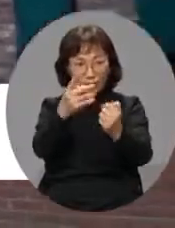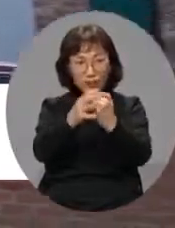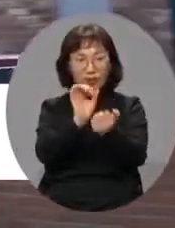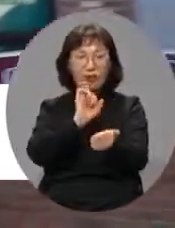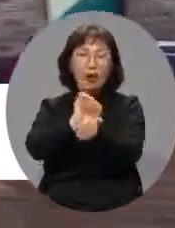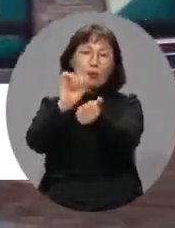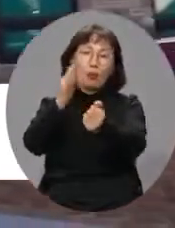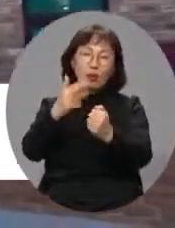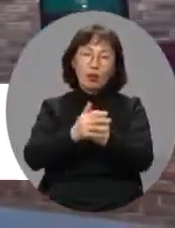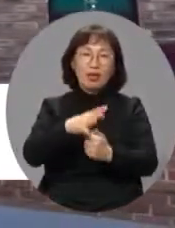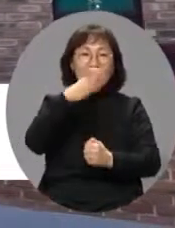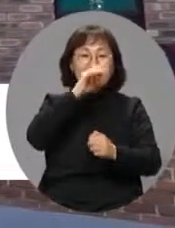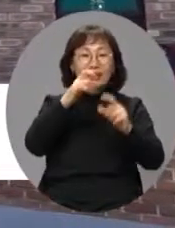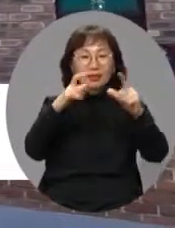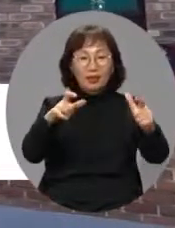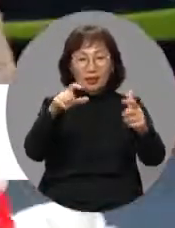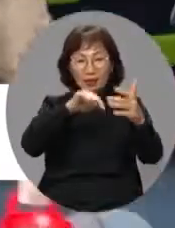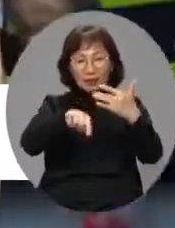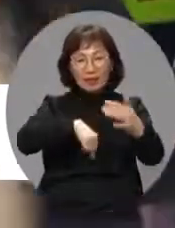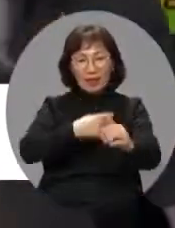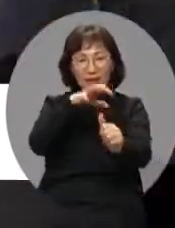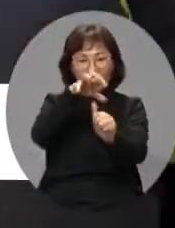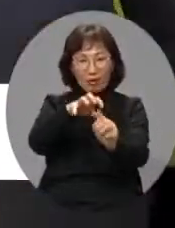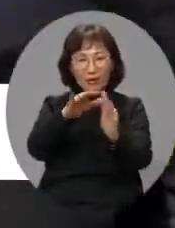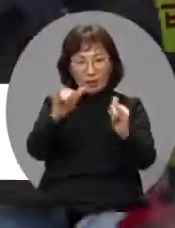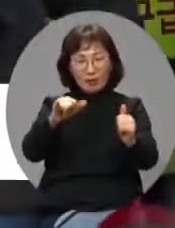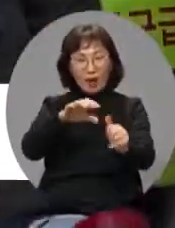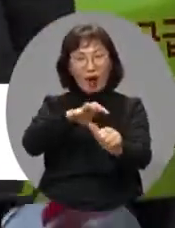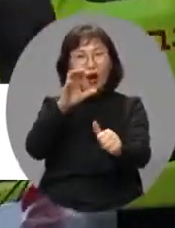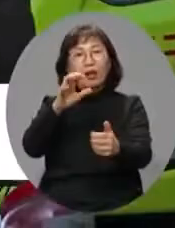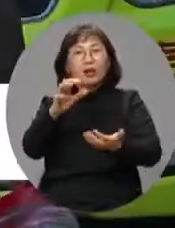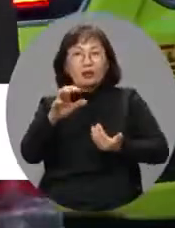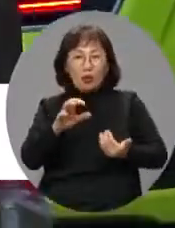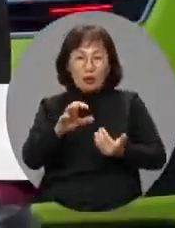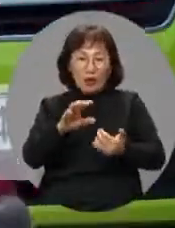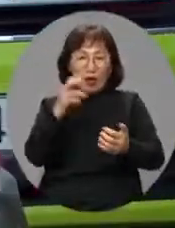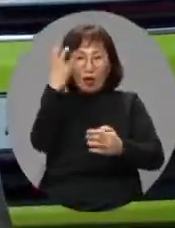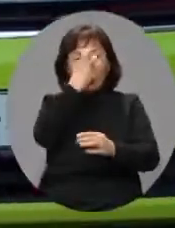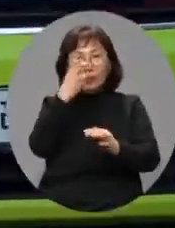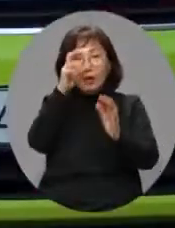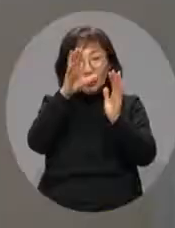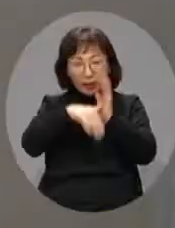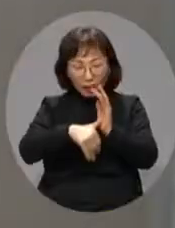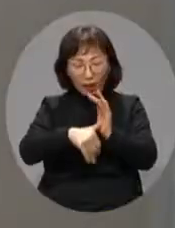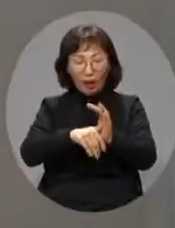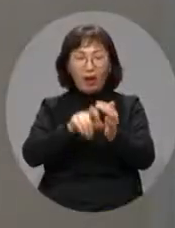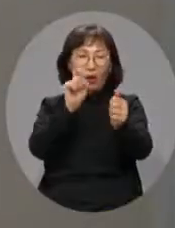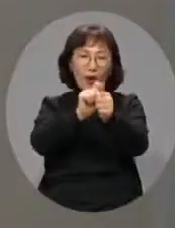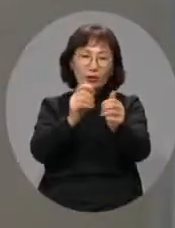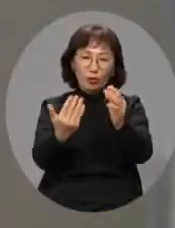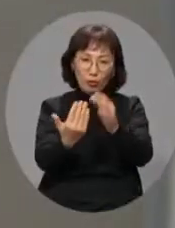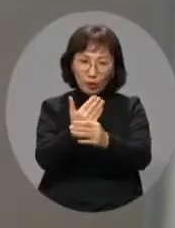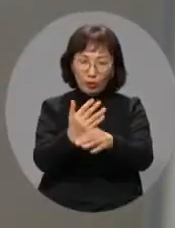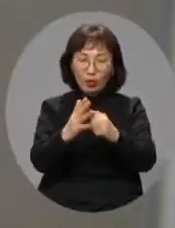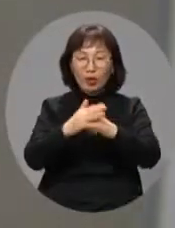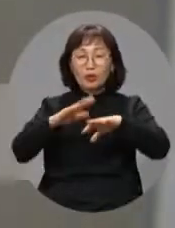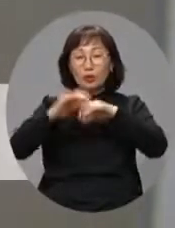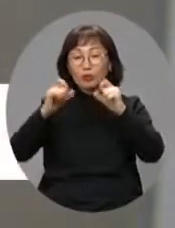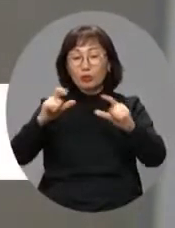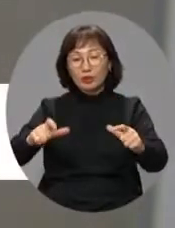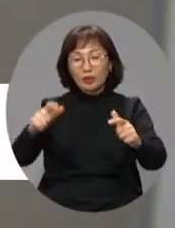익산에서는 자가격리자가 격리 해제 전 검사에서 양성 판정을 받았습니다. 도내 누적